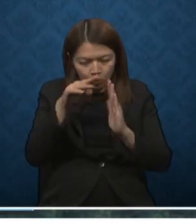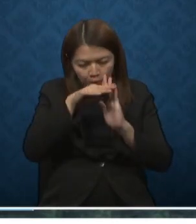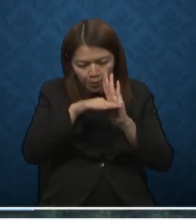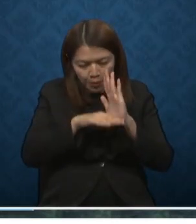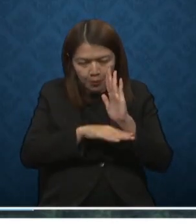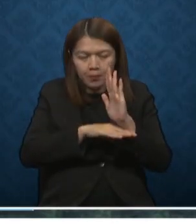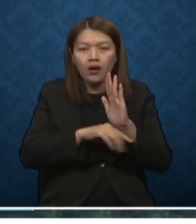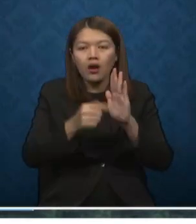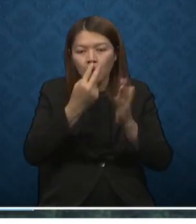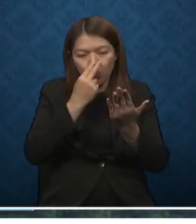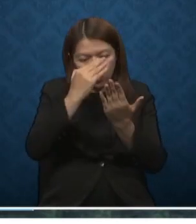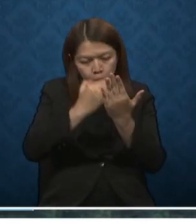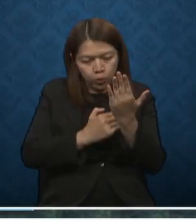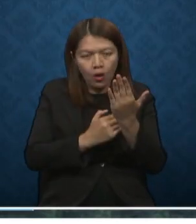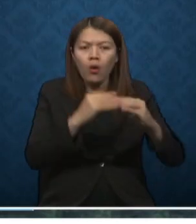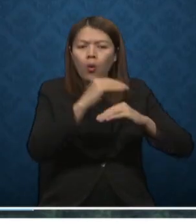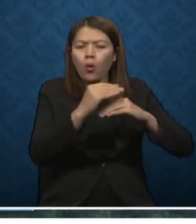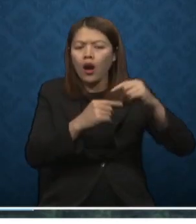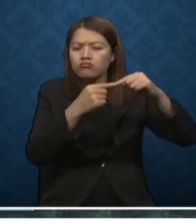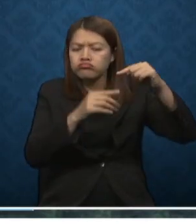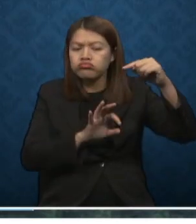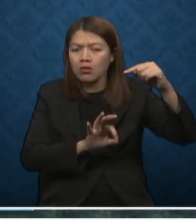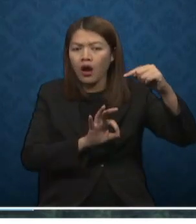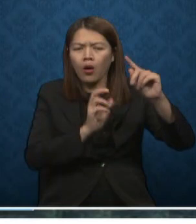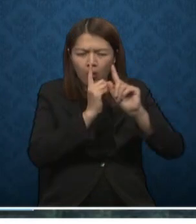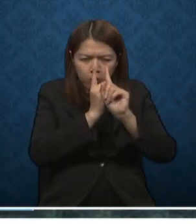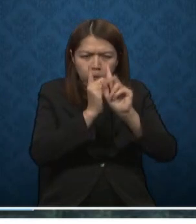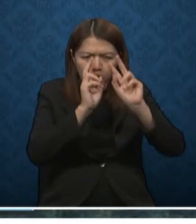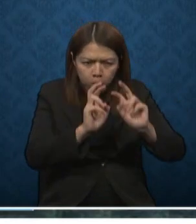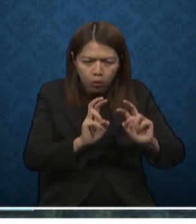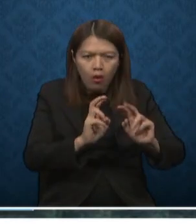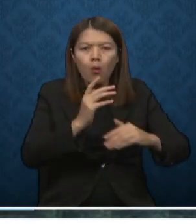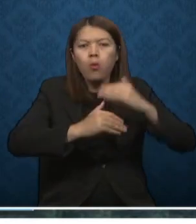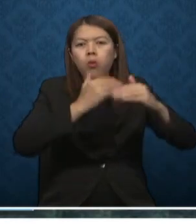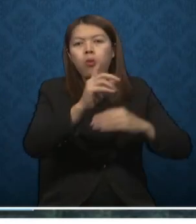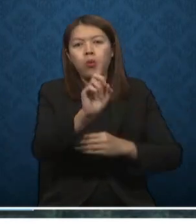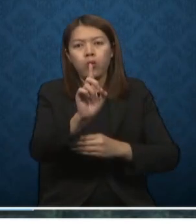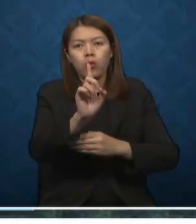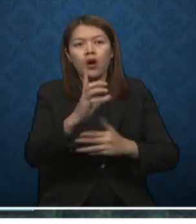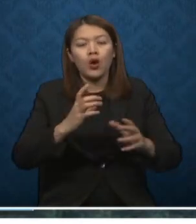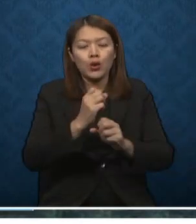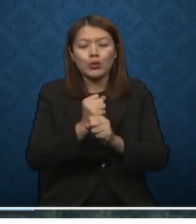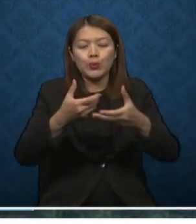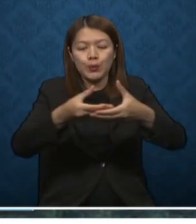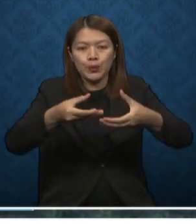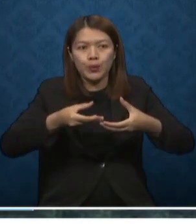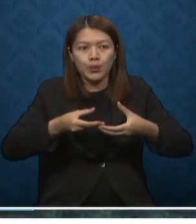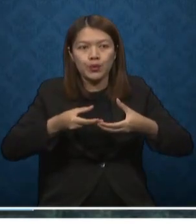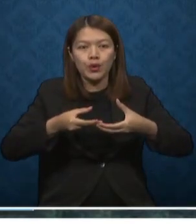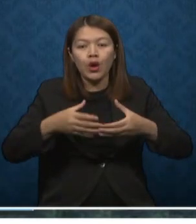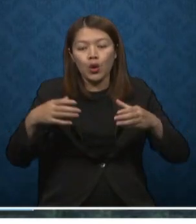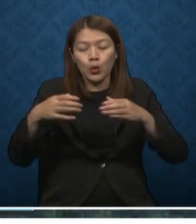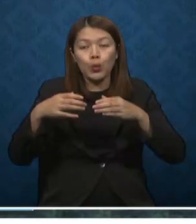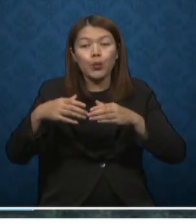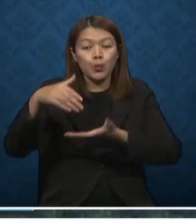ะครับว่าทั้ง9โครงการนั้นเราติดตามแล้วมีความก้าวหน้าอย่างไรโดยสรุปจากเอกสารรายงานของสภาพัฒน์นะ